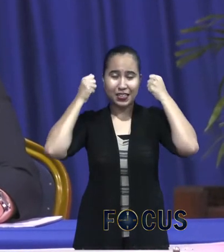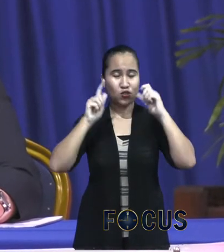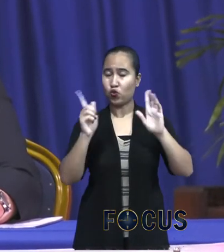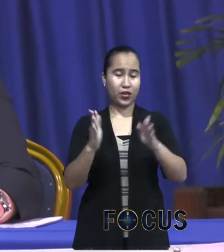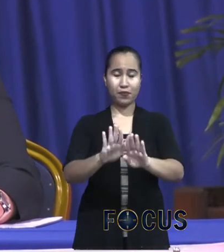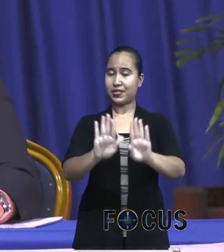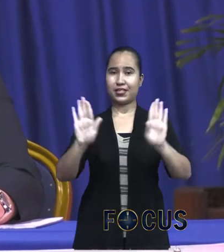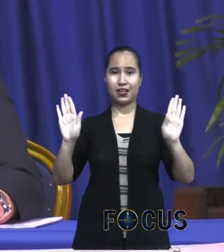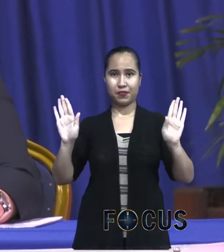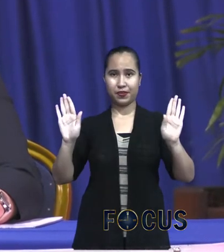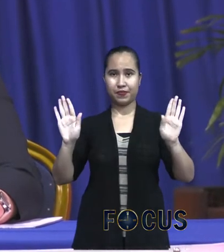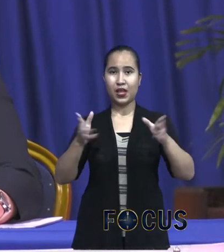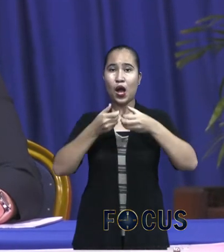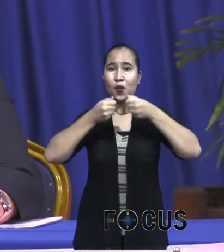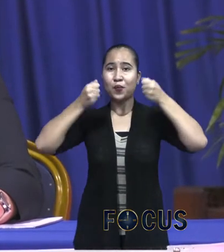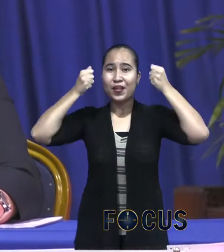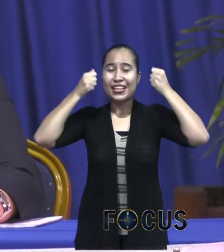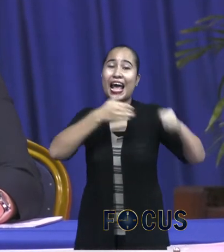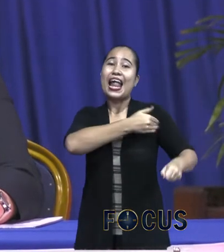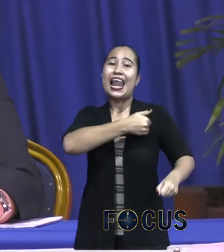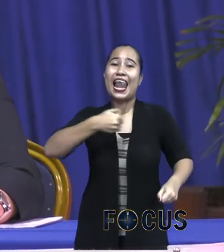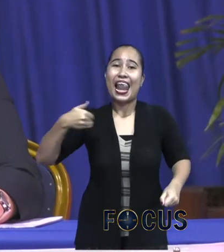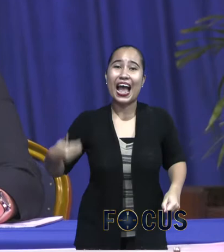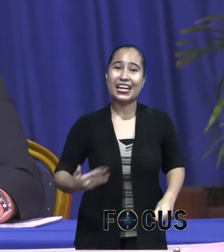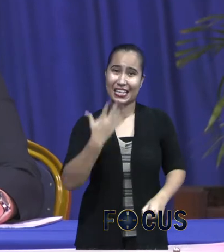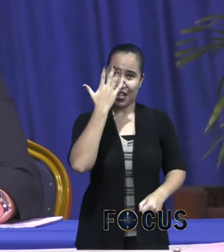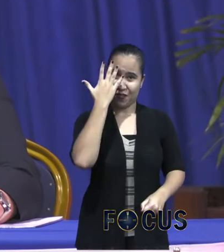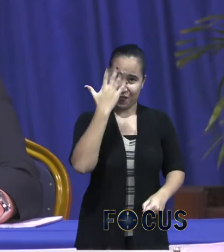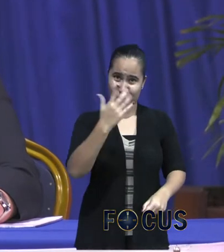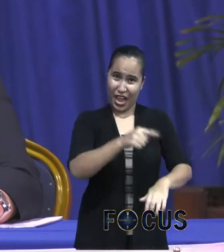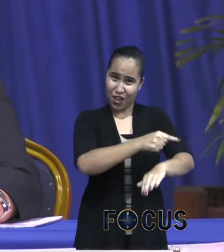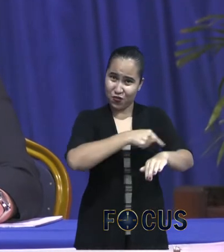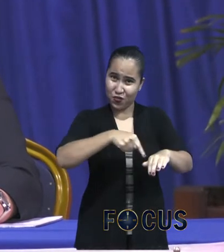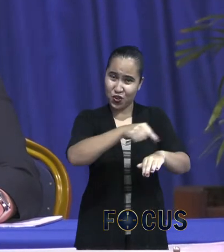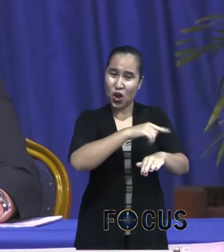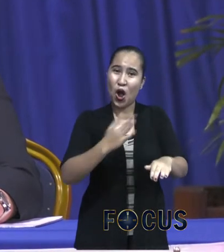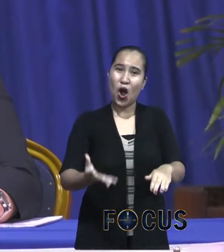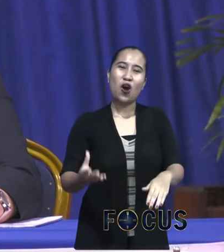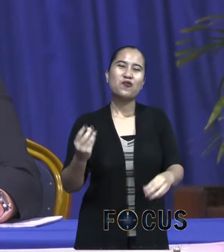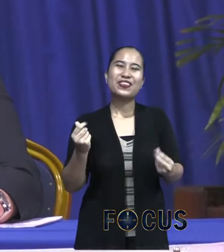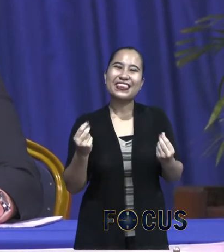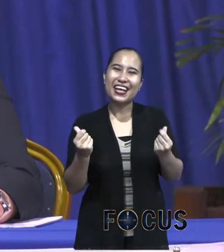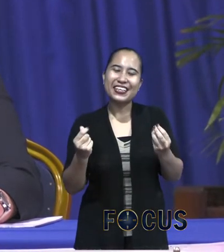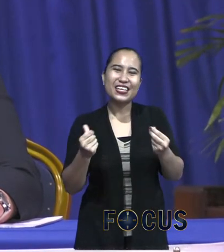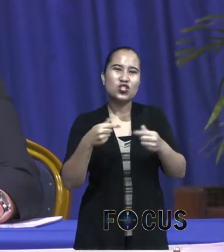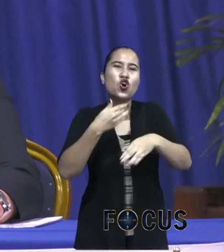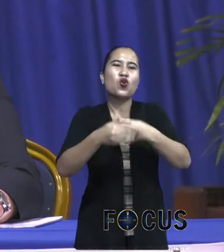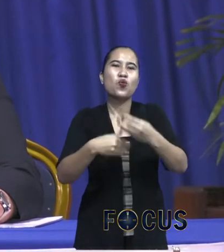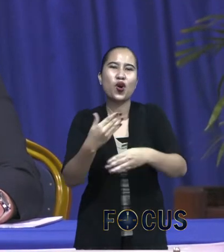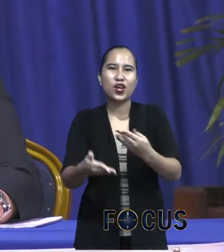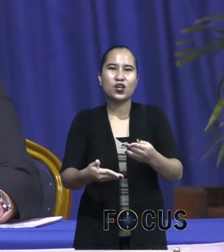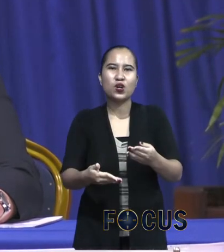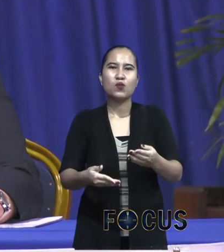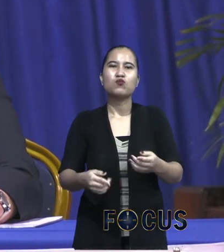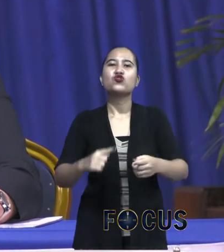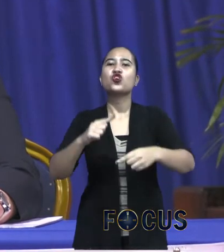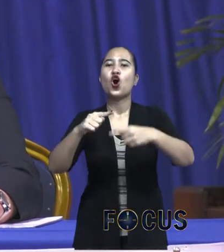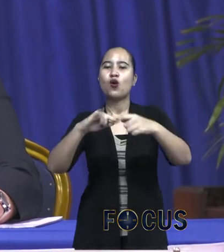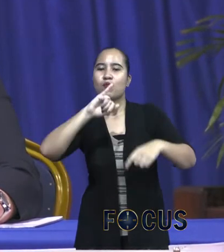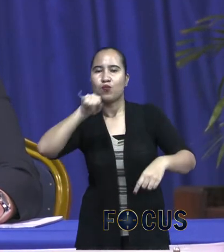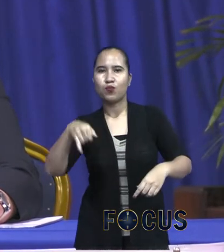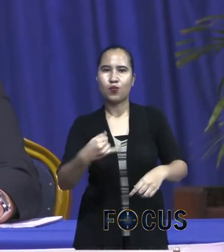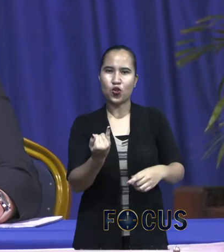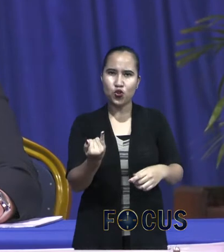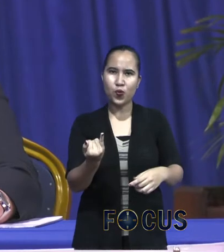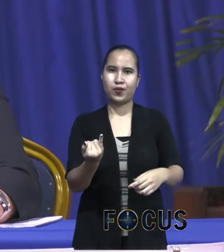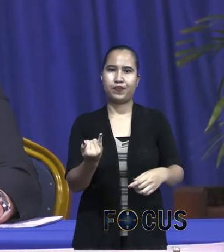Een masker dat langer dan 5 uren gebruikt is of vochtig geworden is, moet worden vervangen. Een